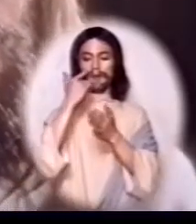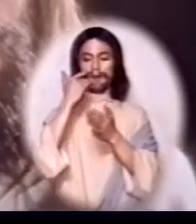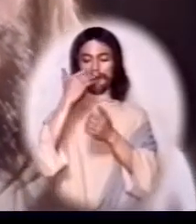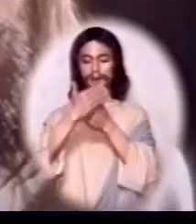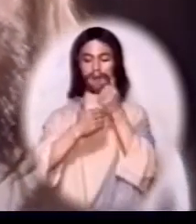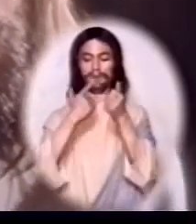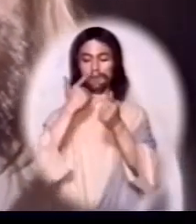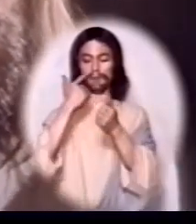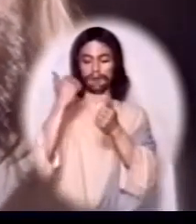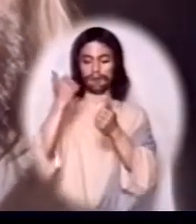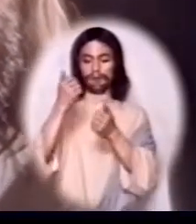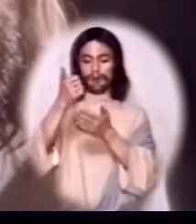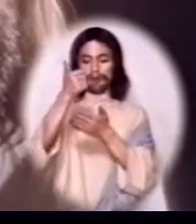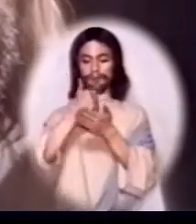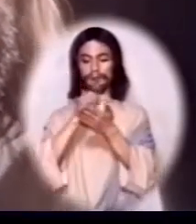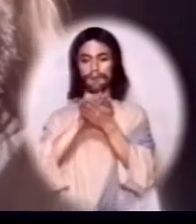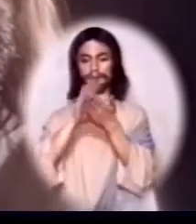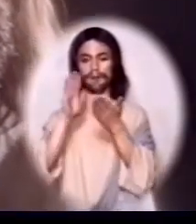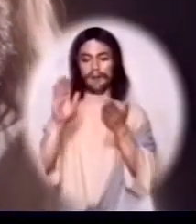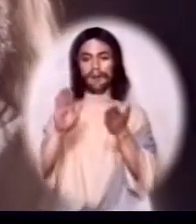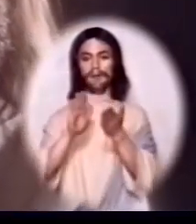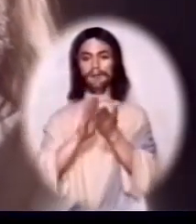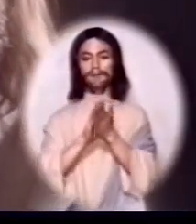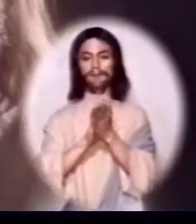나의 하나님으로 영접합니다.